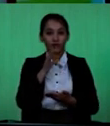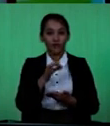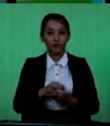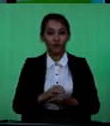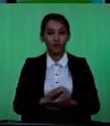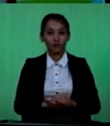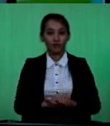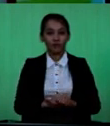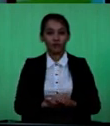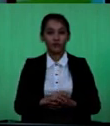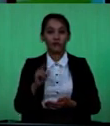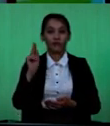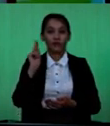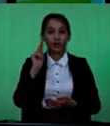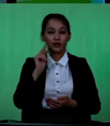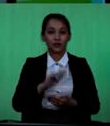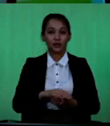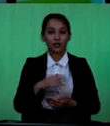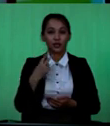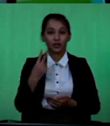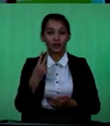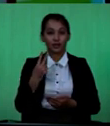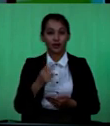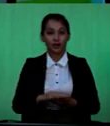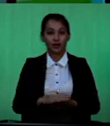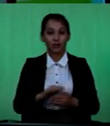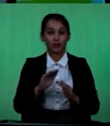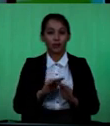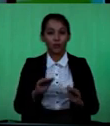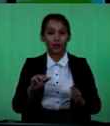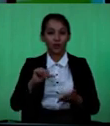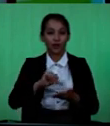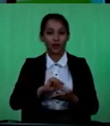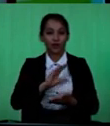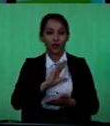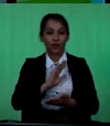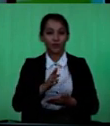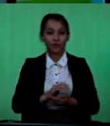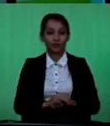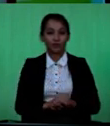darsga 2 nafar o'quvchi qatnashmadi.